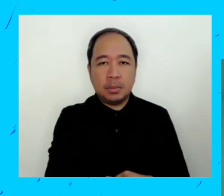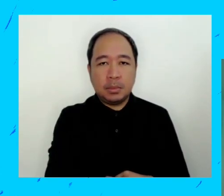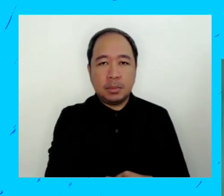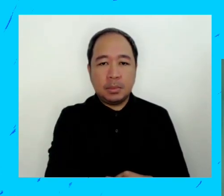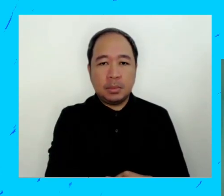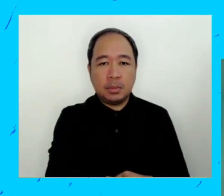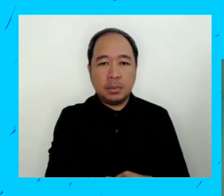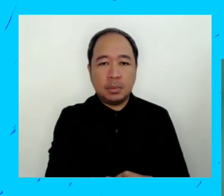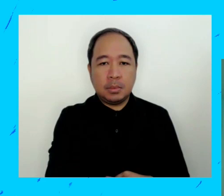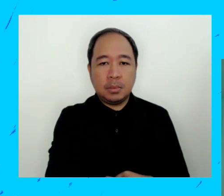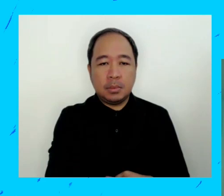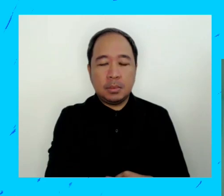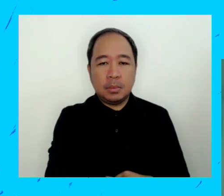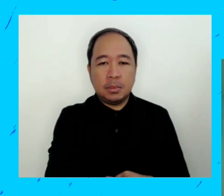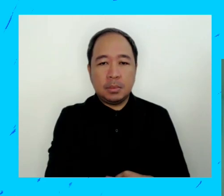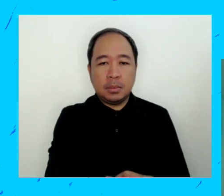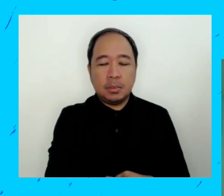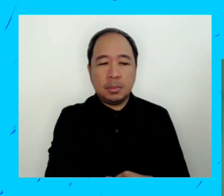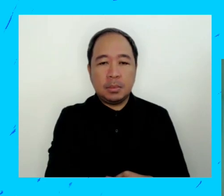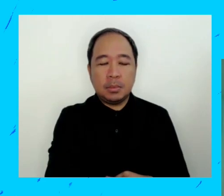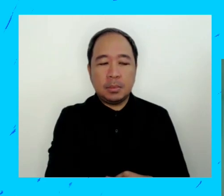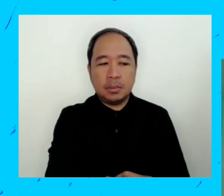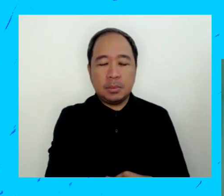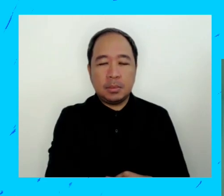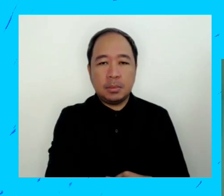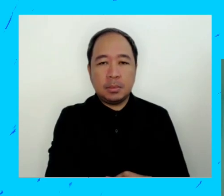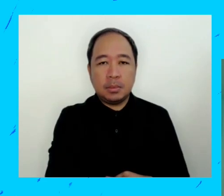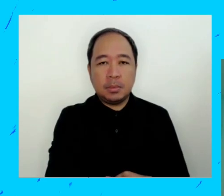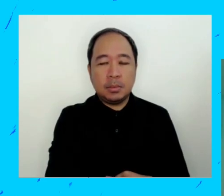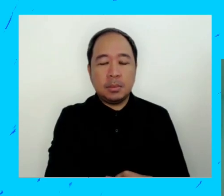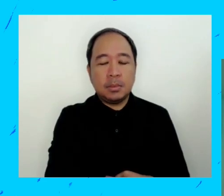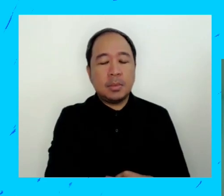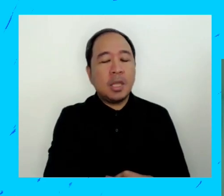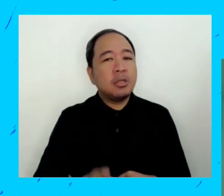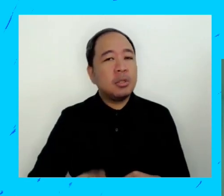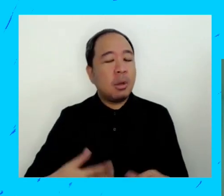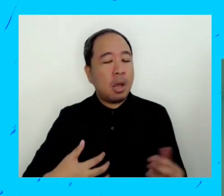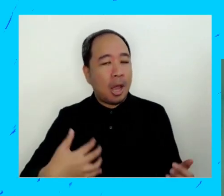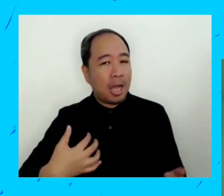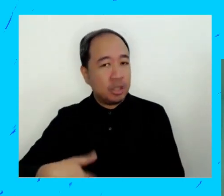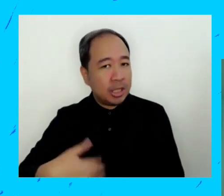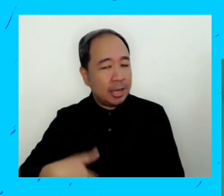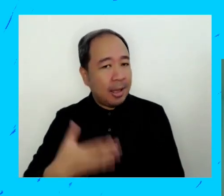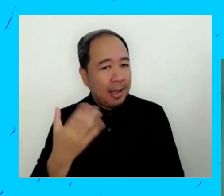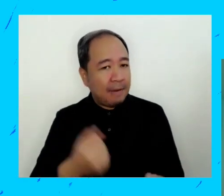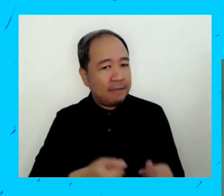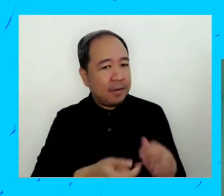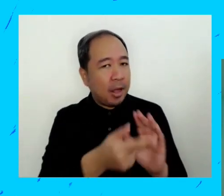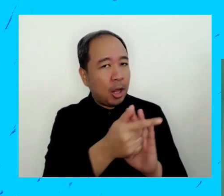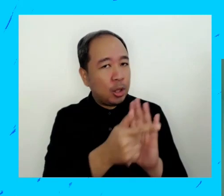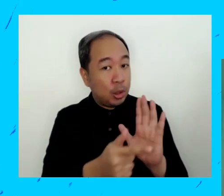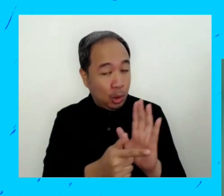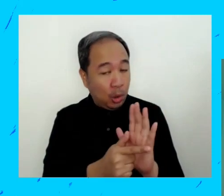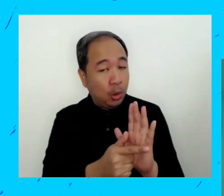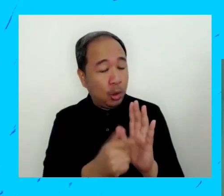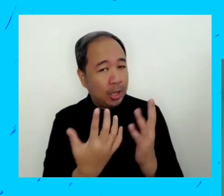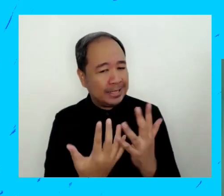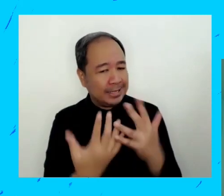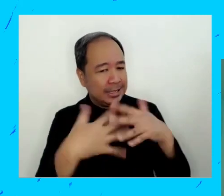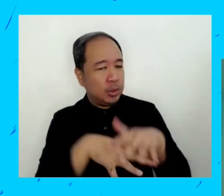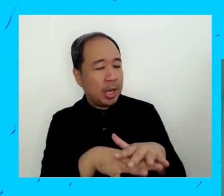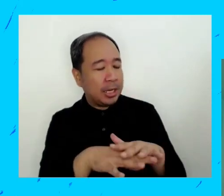je défends. Est-ce que ça peut changer notre en Argentine? Nous avons beaucoup